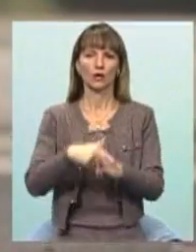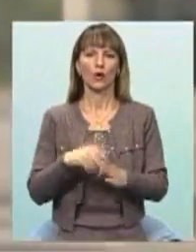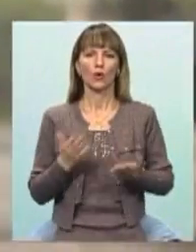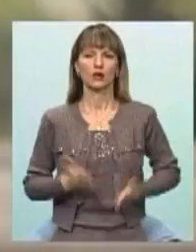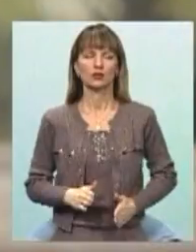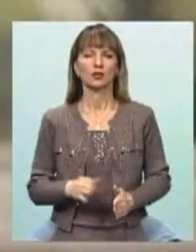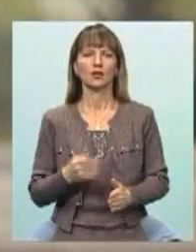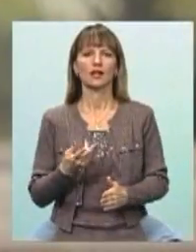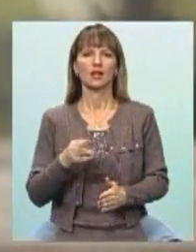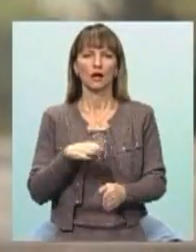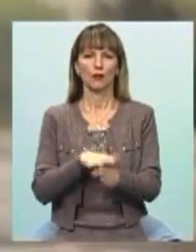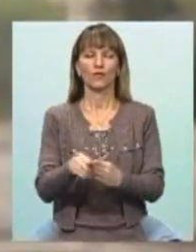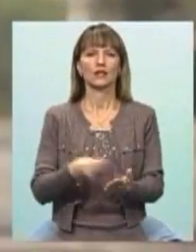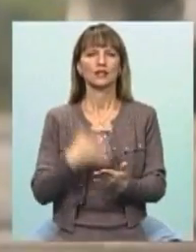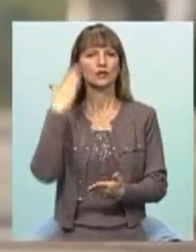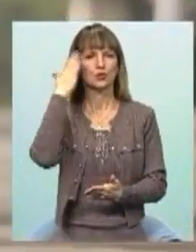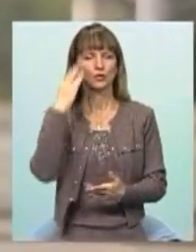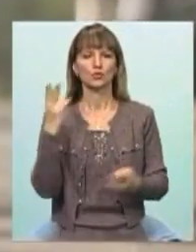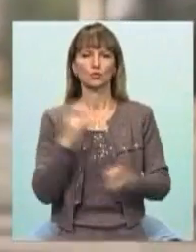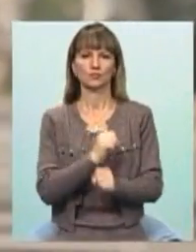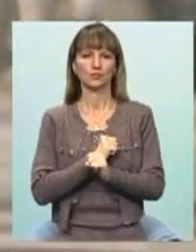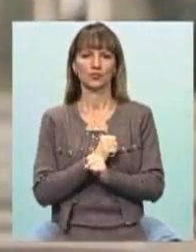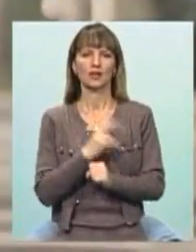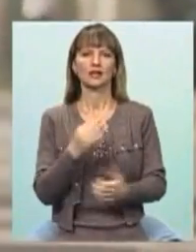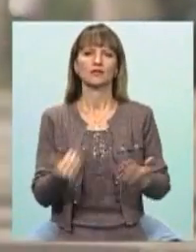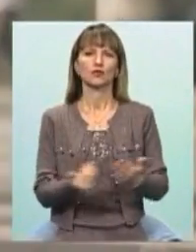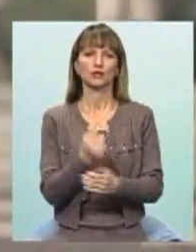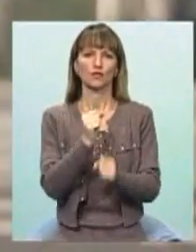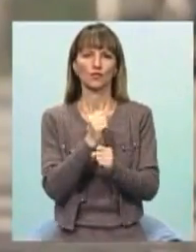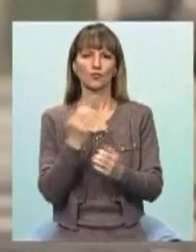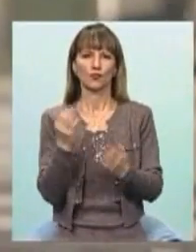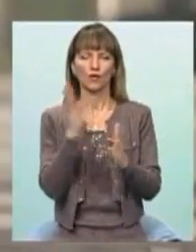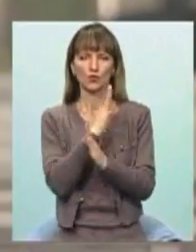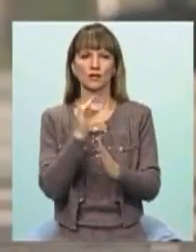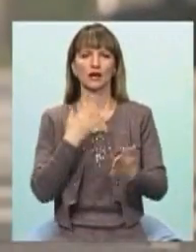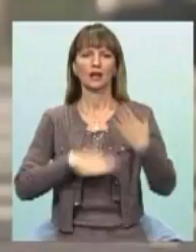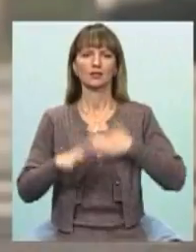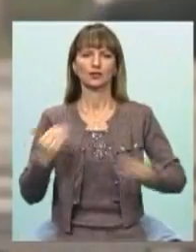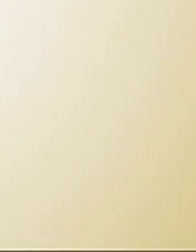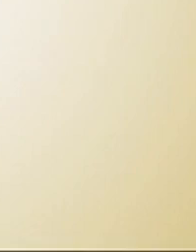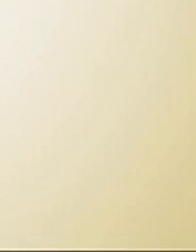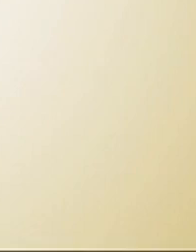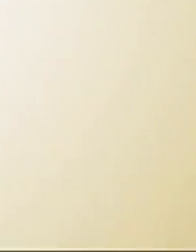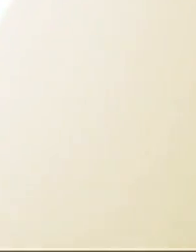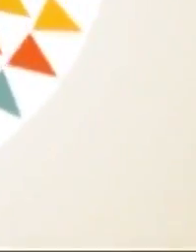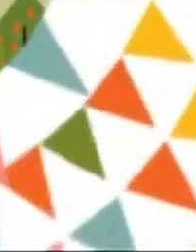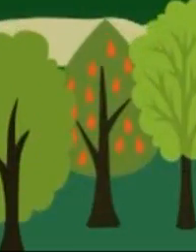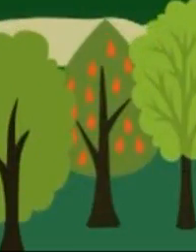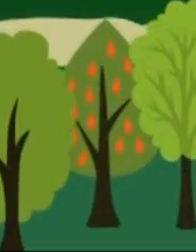Для повноцінного та здорового сну намагайтеся відпочивати на свіжому повітрі та радіти життю.